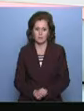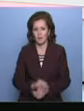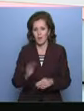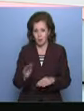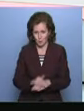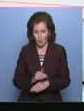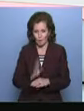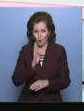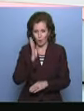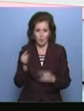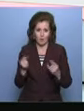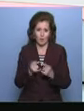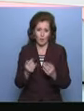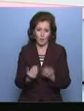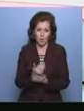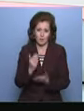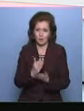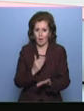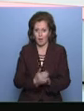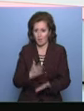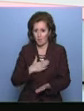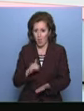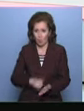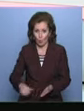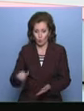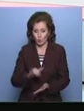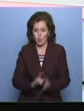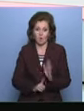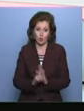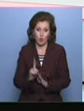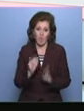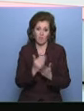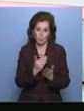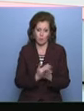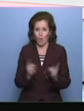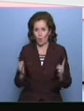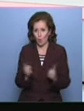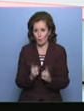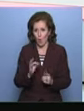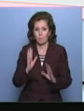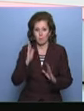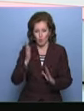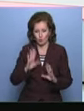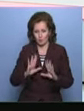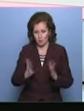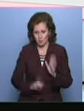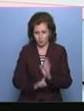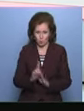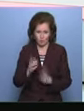Доброе утро. В эфире новости телеканала «Моя Удмуртия», в студии Марины Симонова. И в начале выпуска коротко о предстоящих событиях наступившего дня.